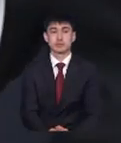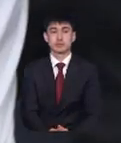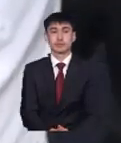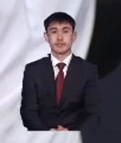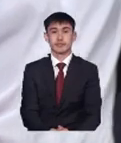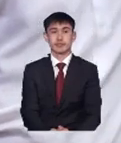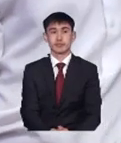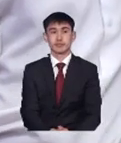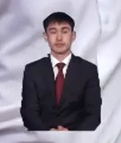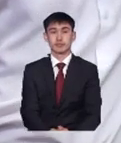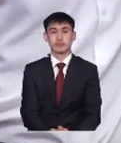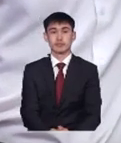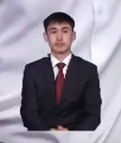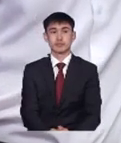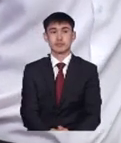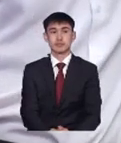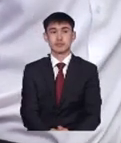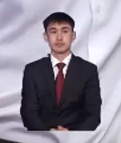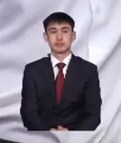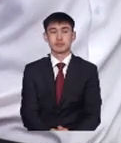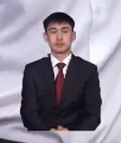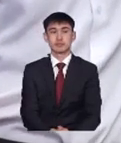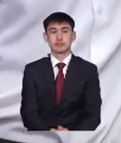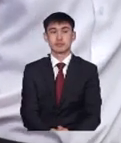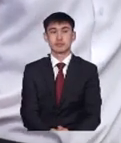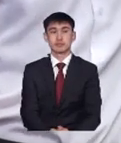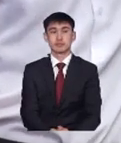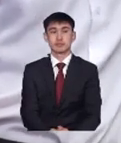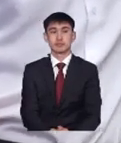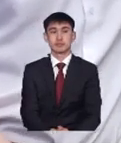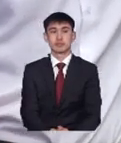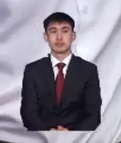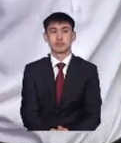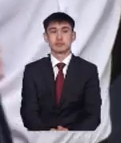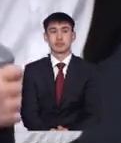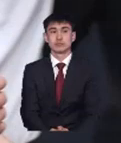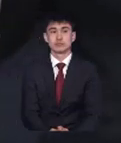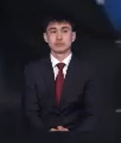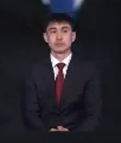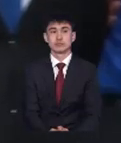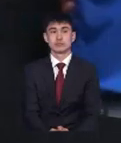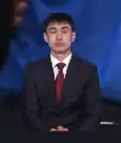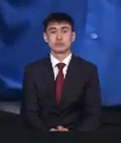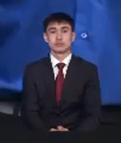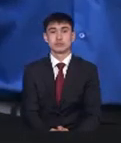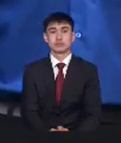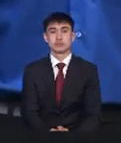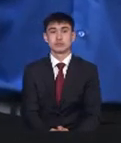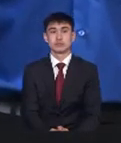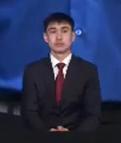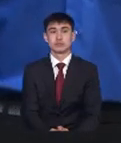деген махаббат тұла бойыңды билеп, жанарыңды тұмшалайды. Я мен саған бұны айтқан жоқпын, Қозы дегенмен де білесің